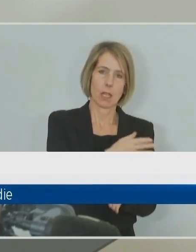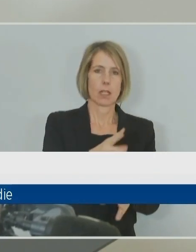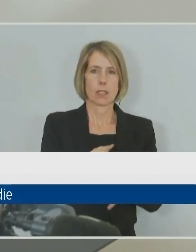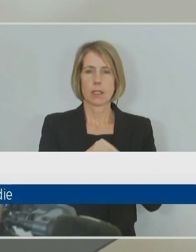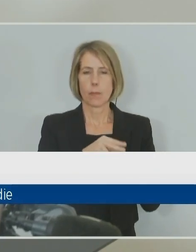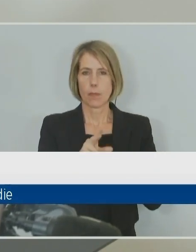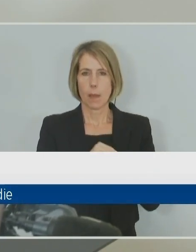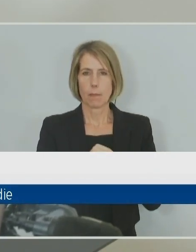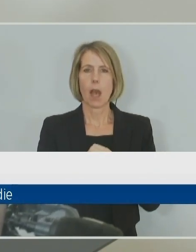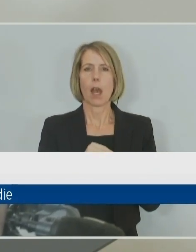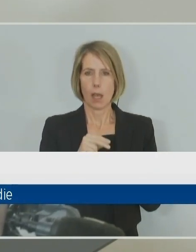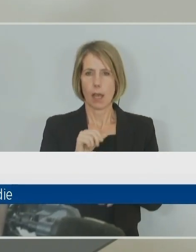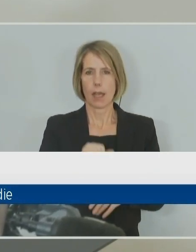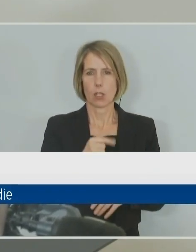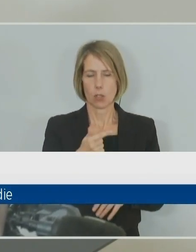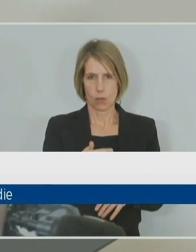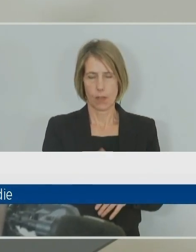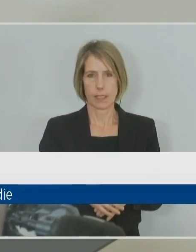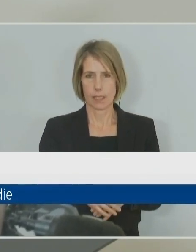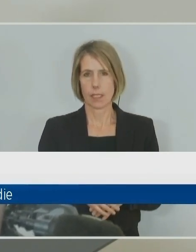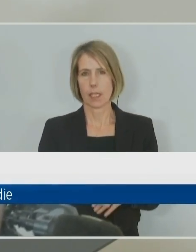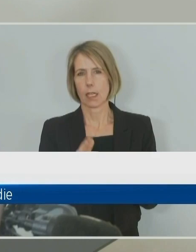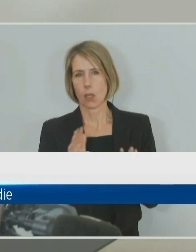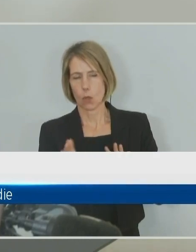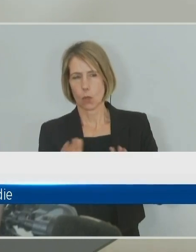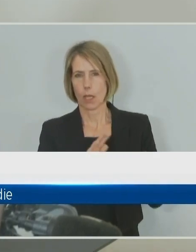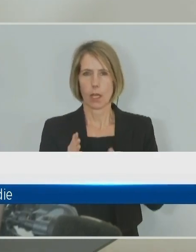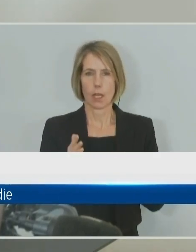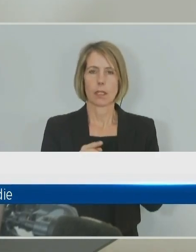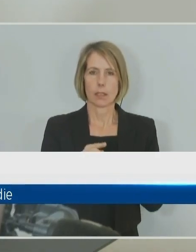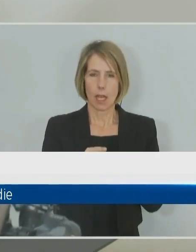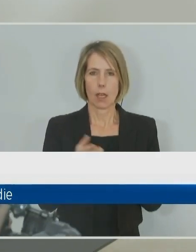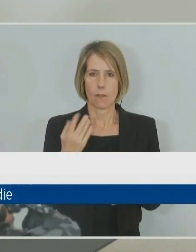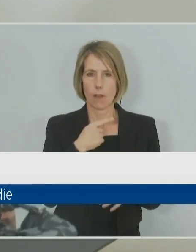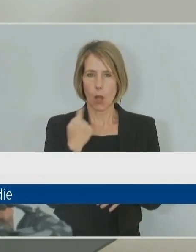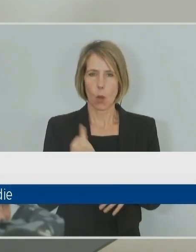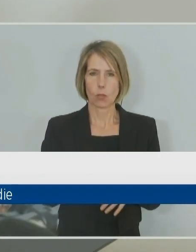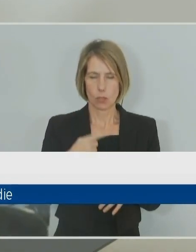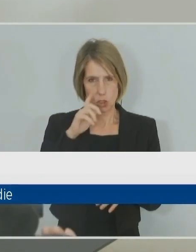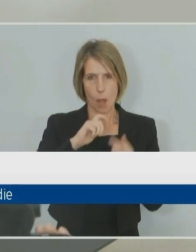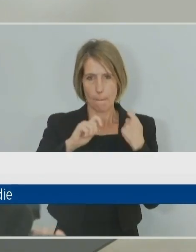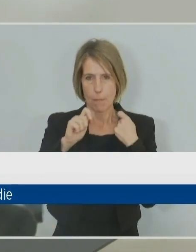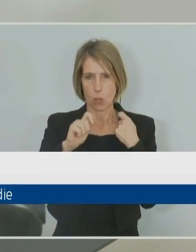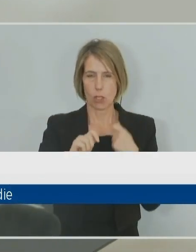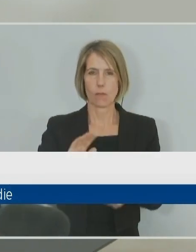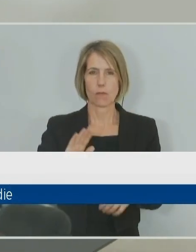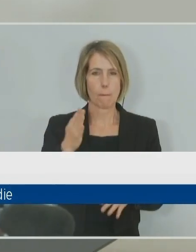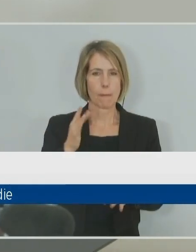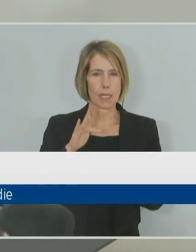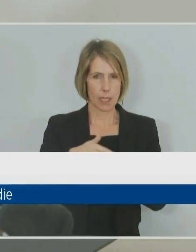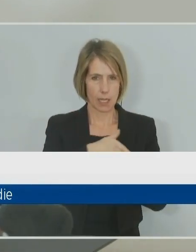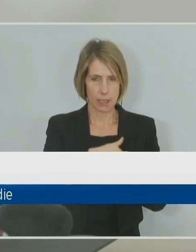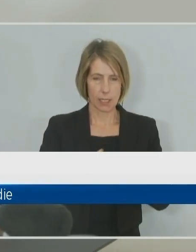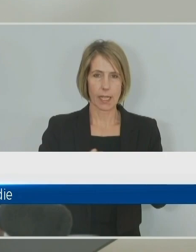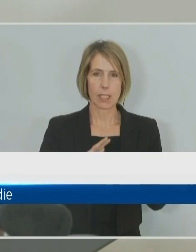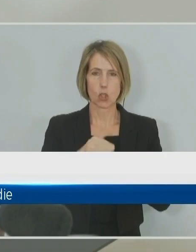së KFOR-it. Për më shumë se dy dekada kemi ushtar austriak atje dhe me mia kanë ardhe,